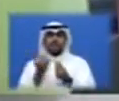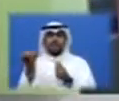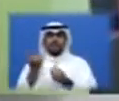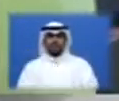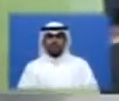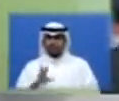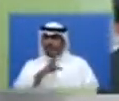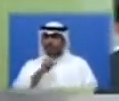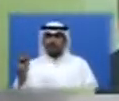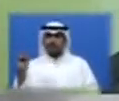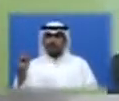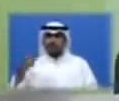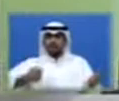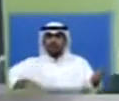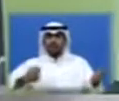والموسيقى